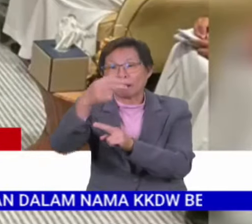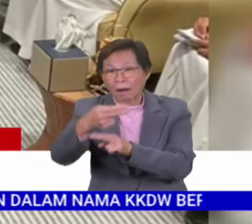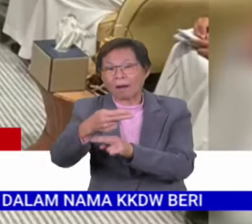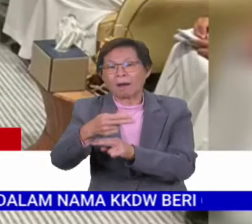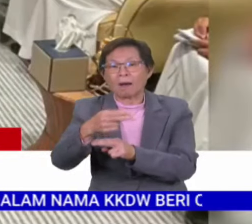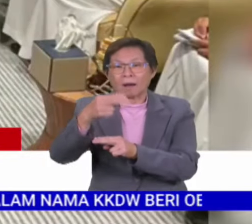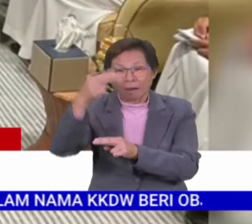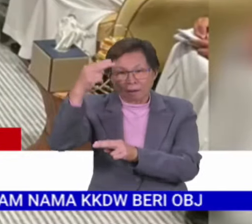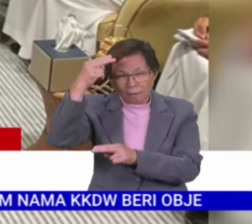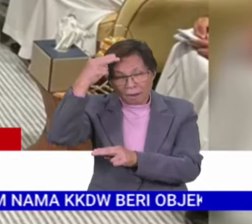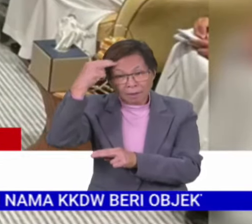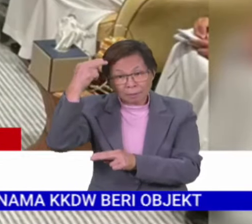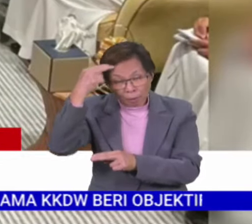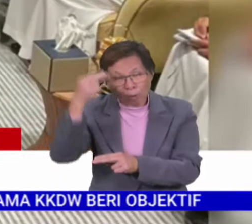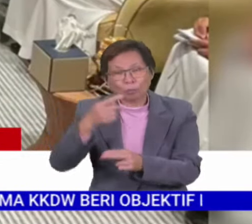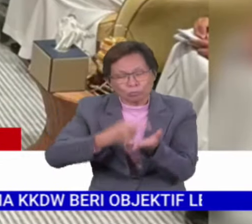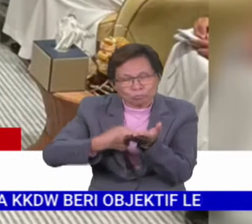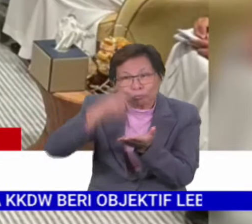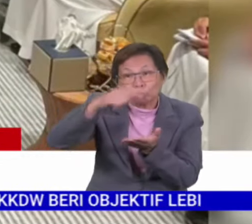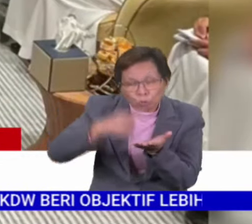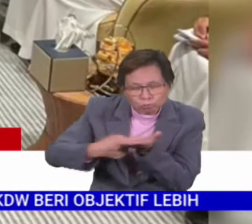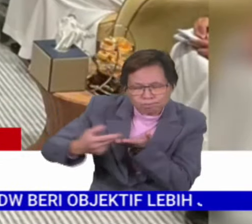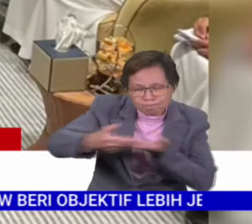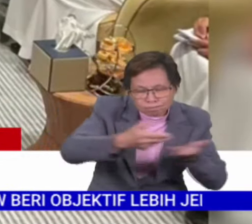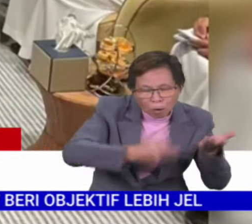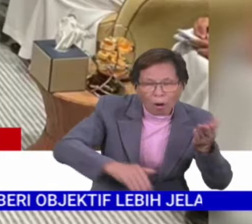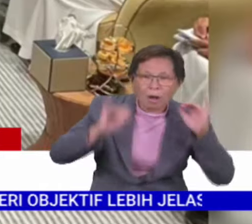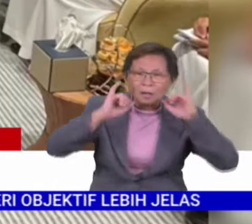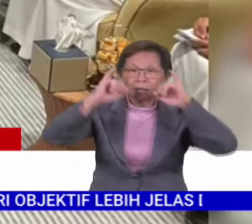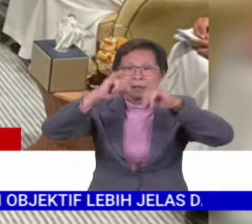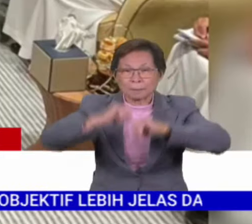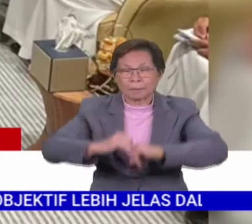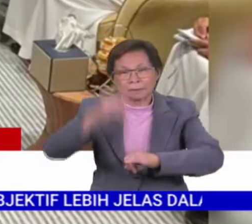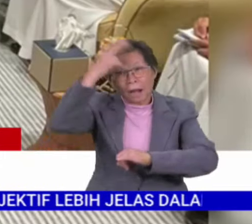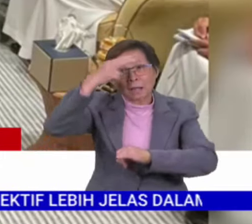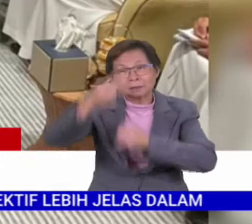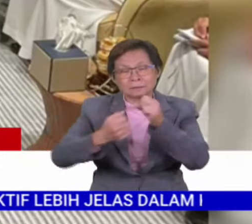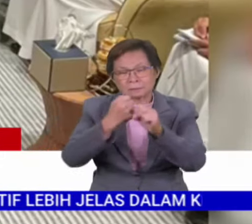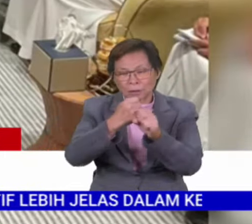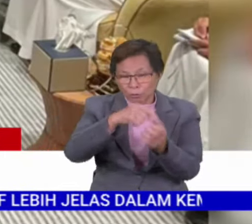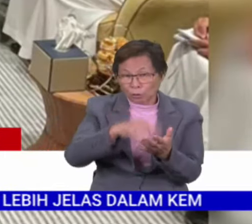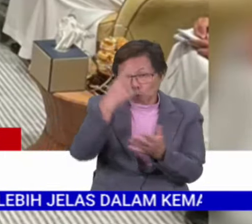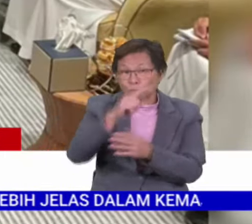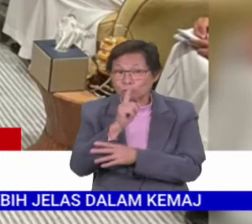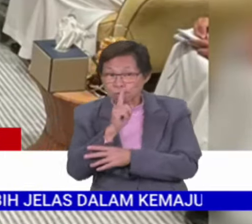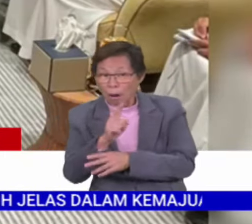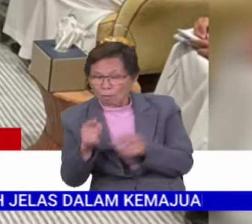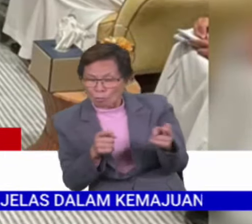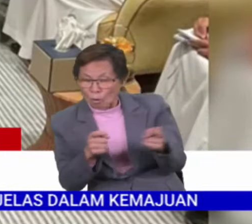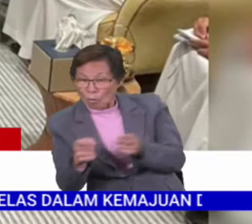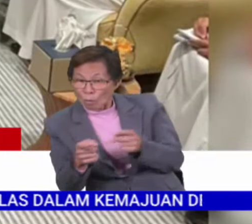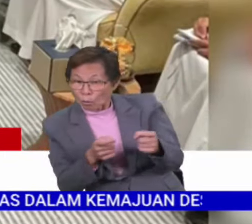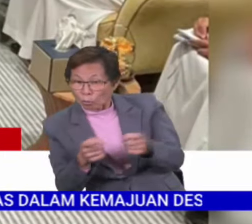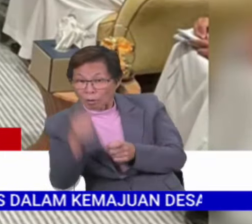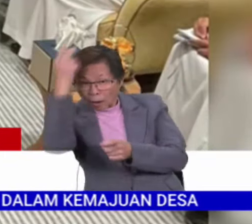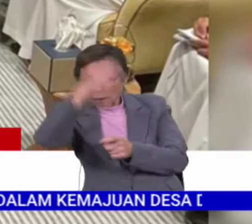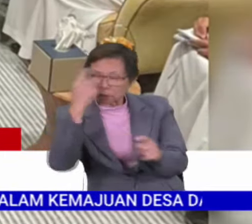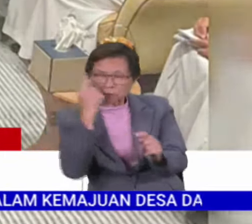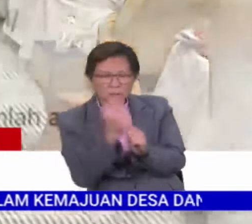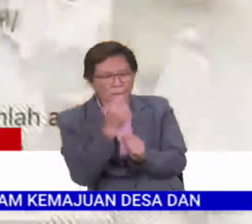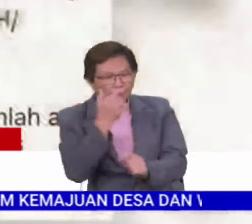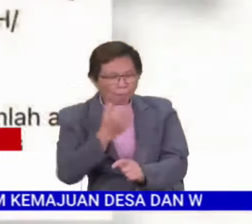Taufik Fauzan Al-Rabi'ah bagi membincangkan urusan ibadat haji tahun ini. Bagi memastikan pengurusan haji Malaysia